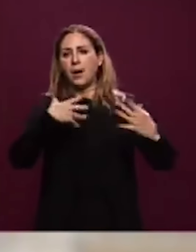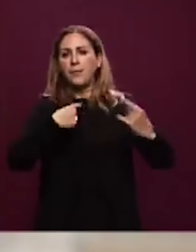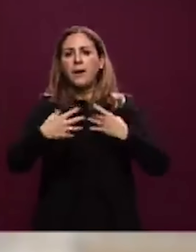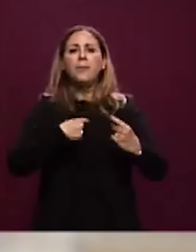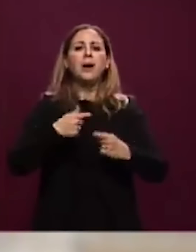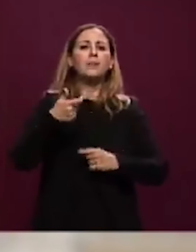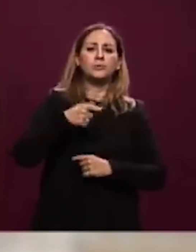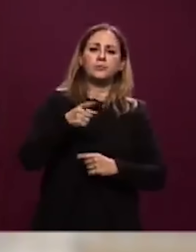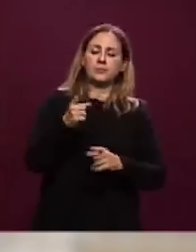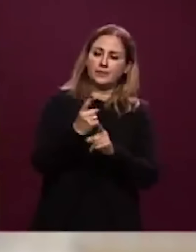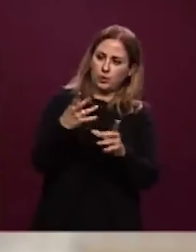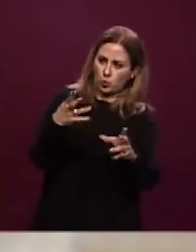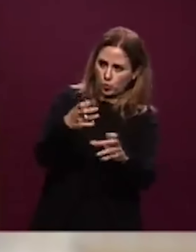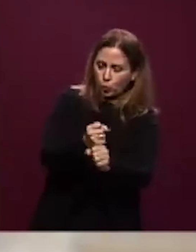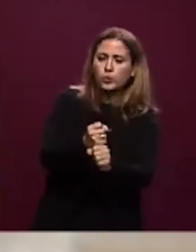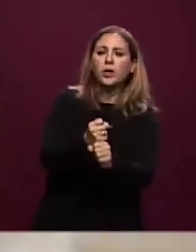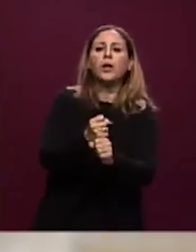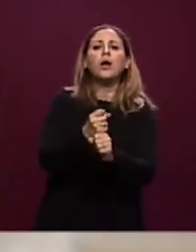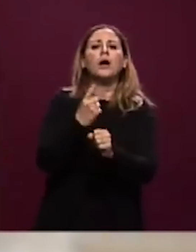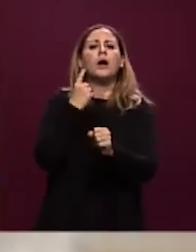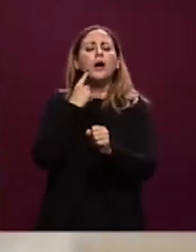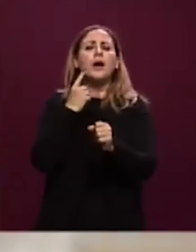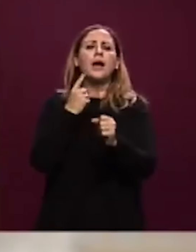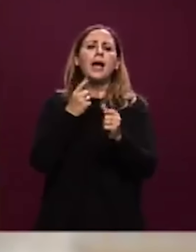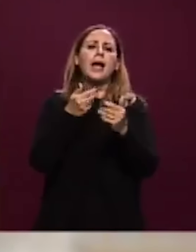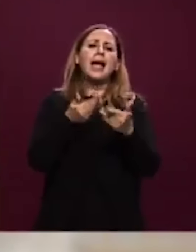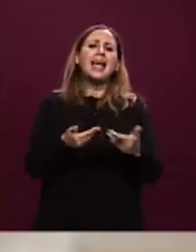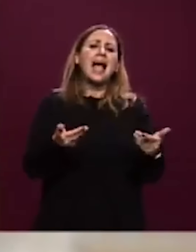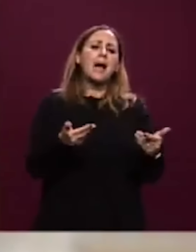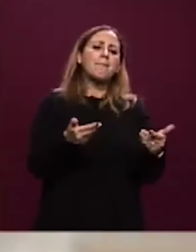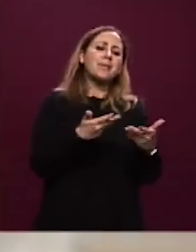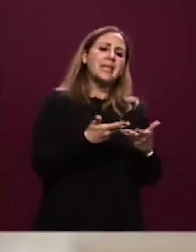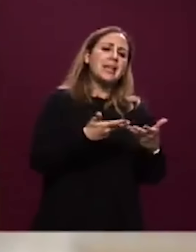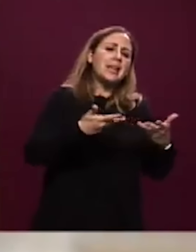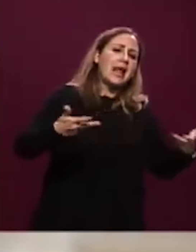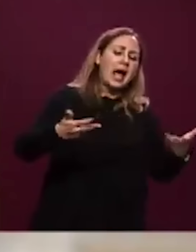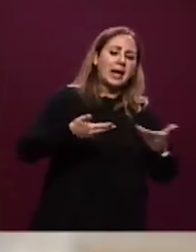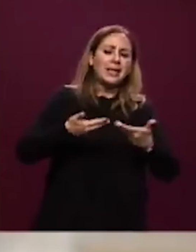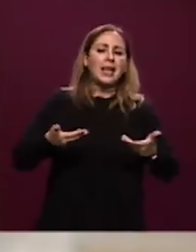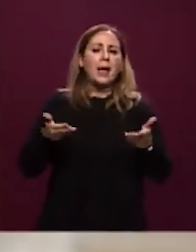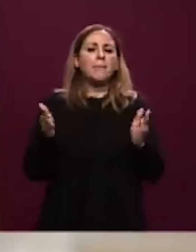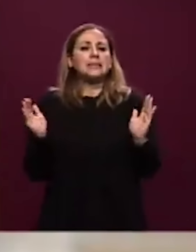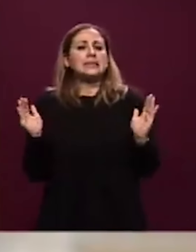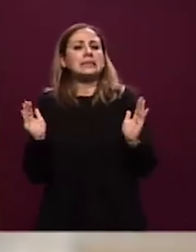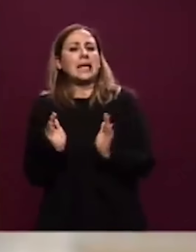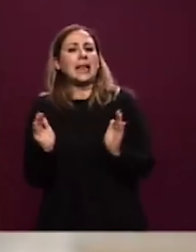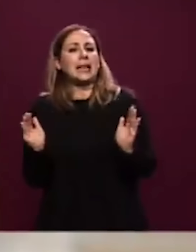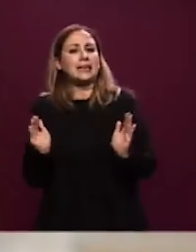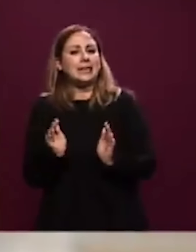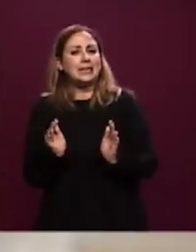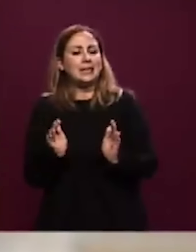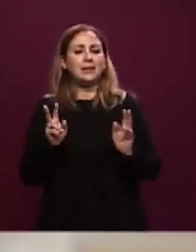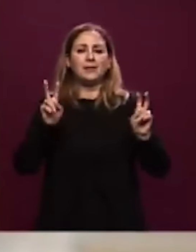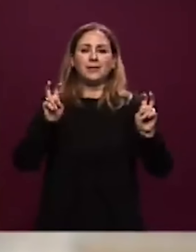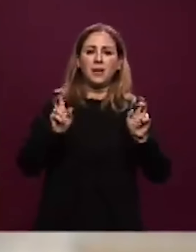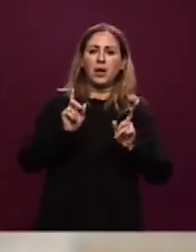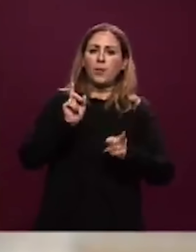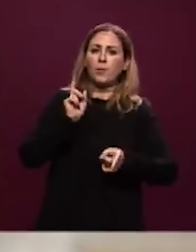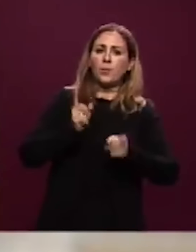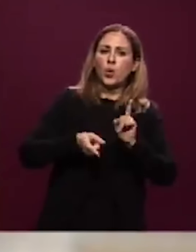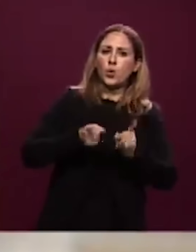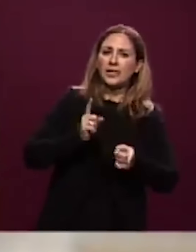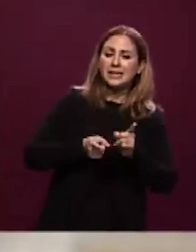Concluda. parlare di campi larghi, campi stretti, di buttarla sulla politica di questa